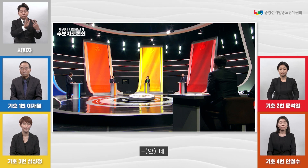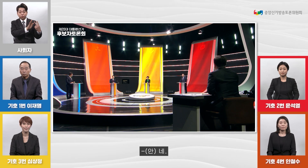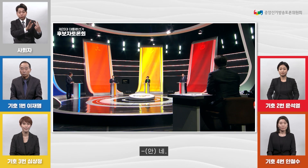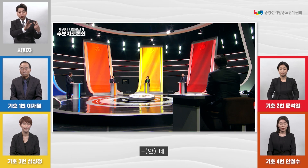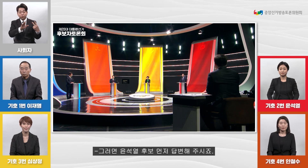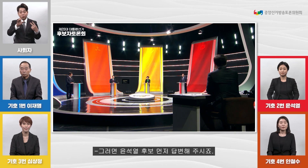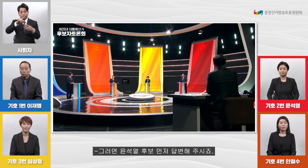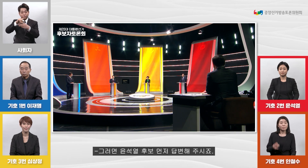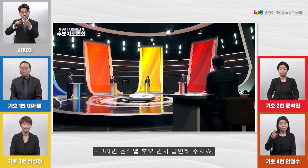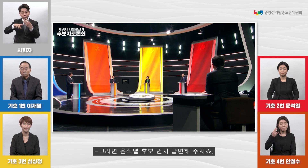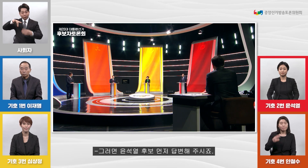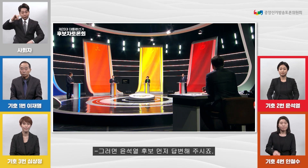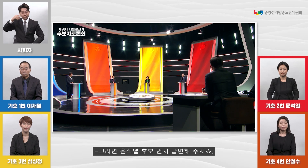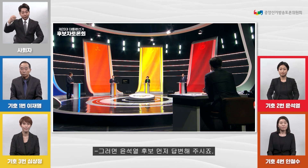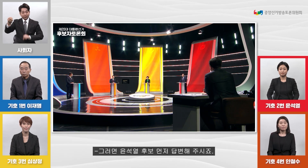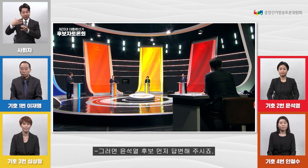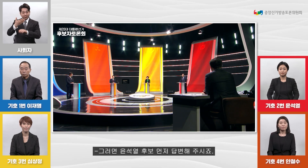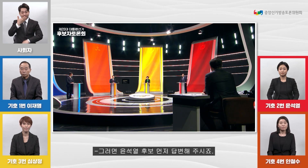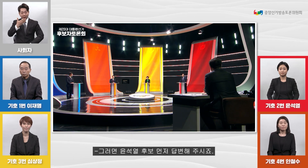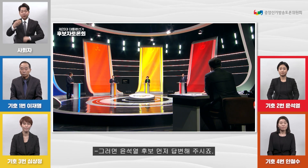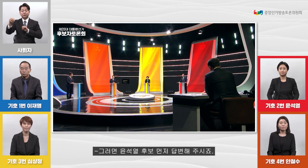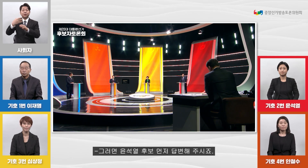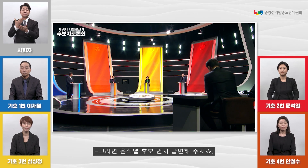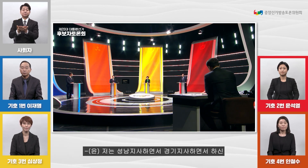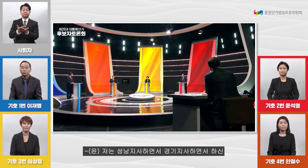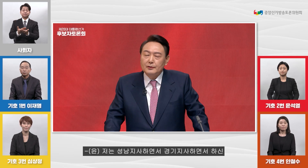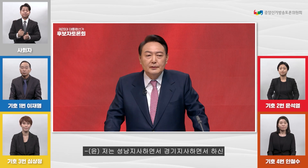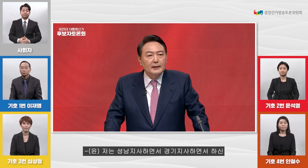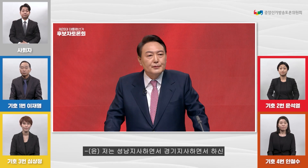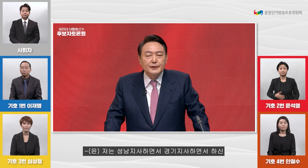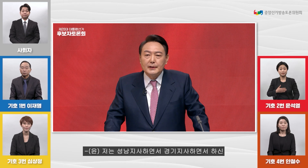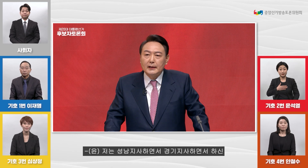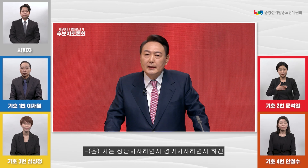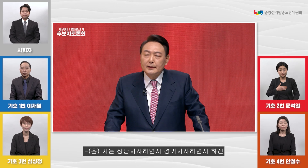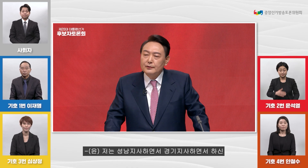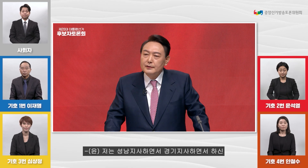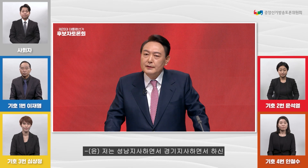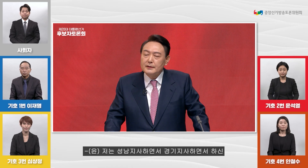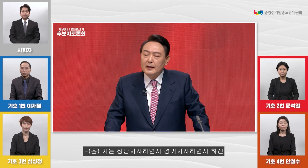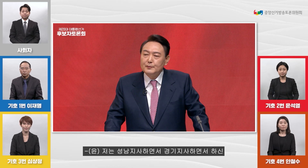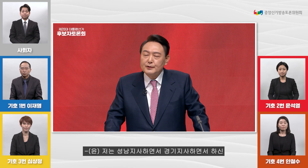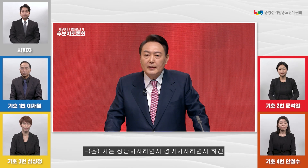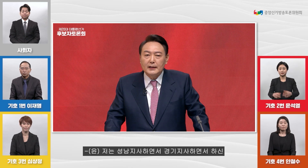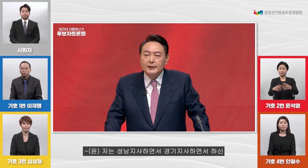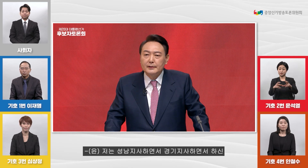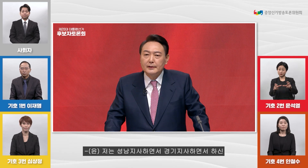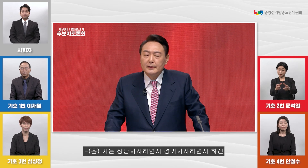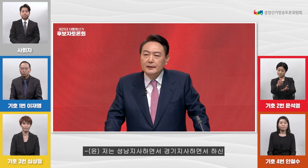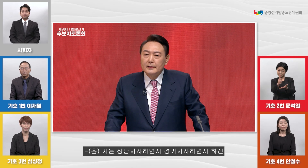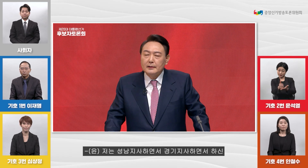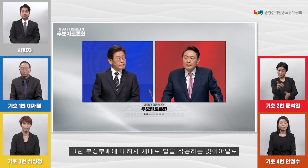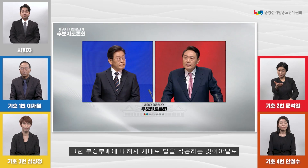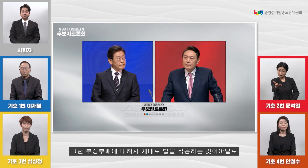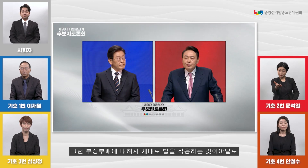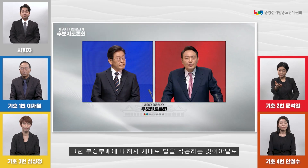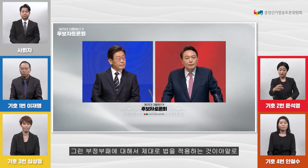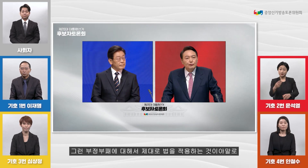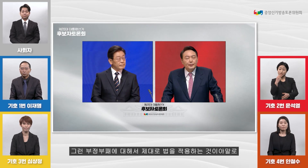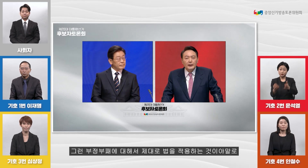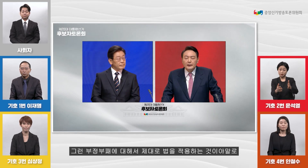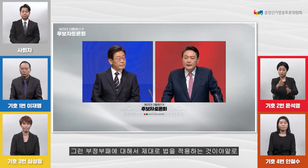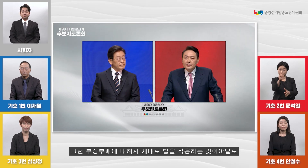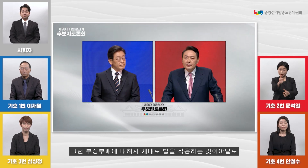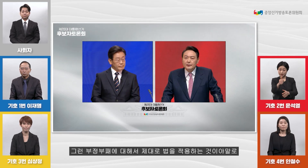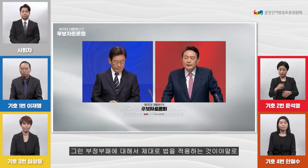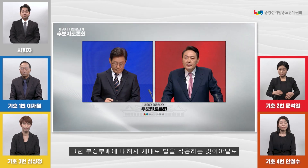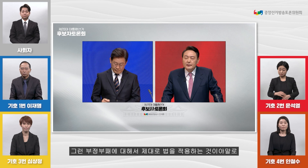예. 그러면은 윤석열 후보 먼저 답변해 주시죠. 저는 성남시장이나 경기지사 하면서 하신 그런